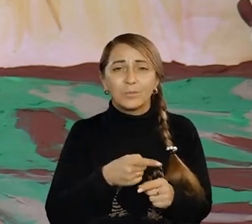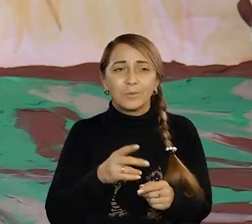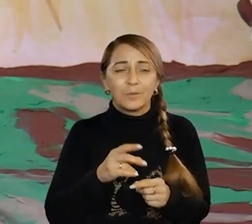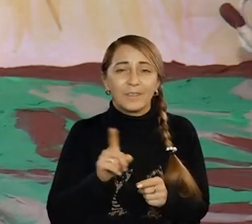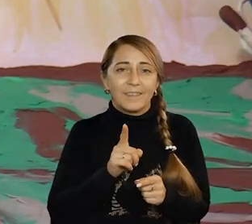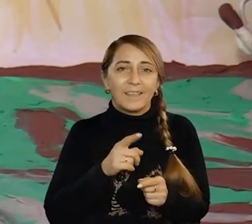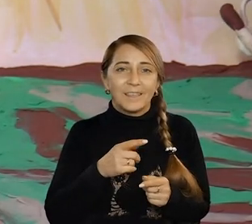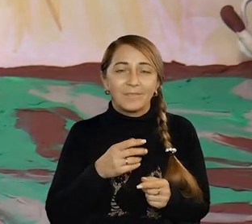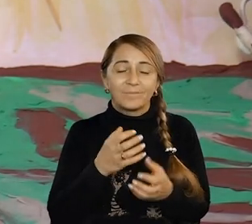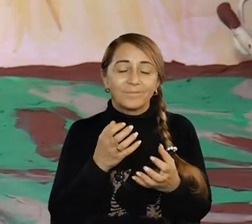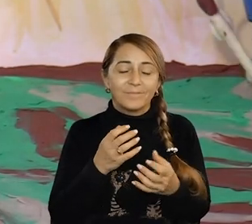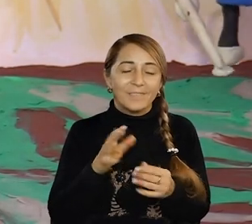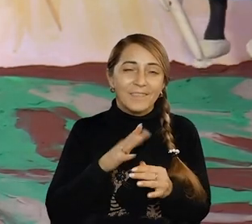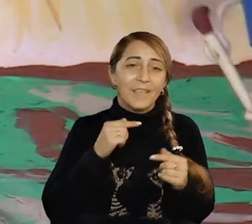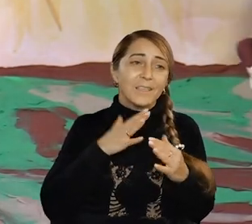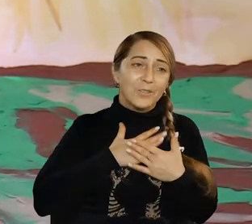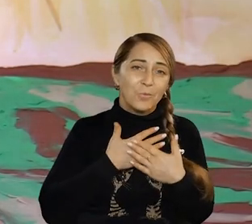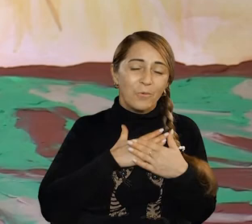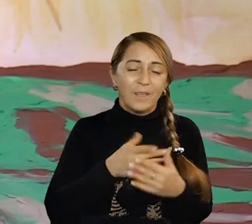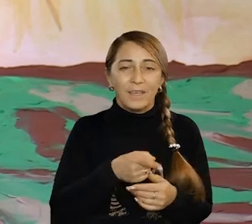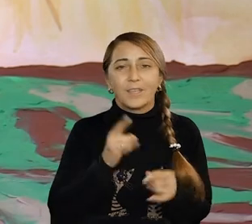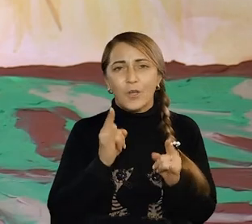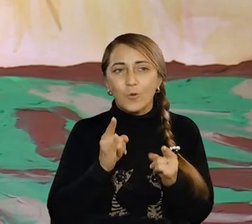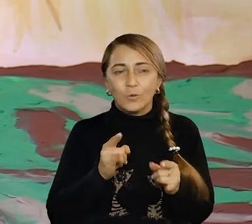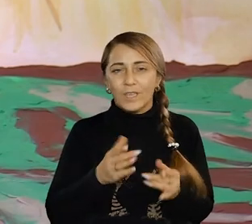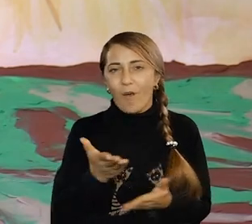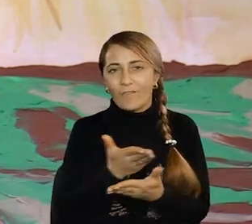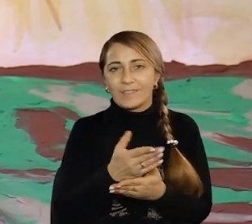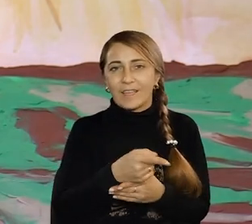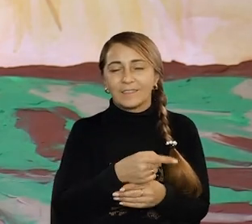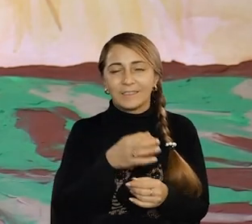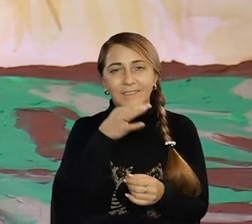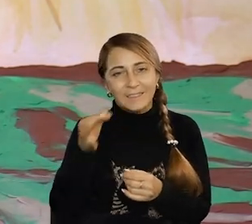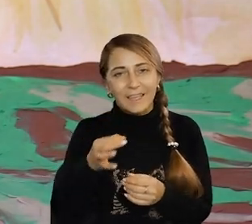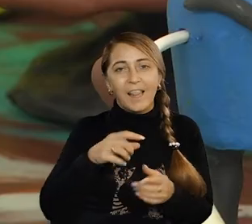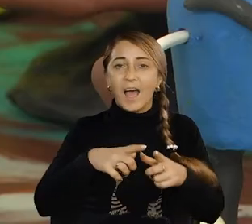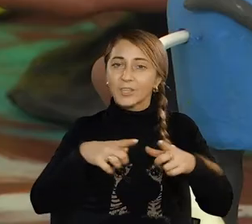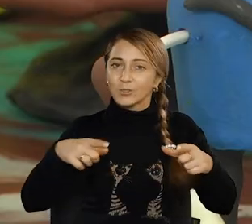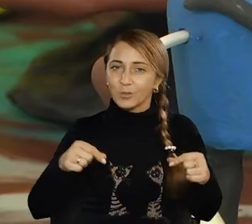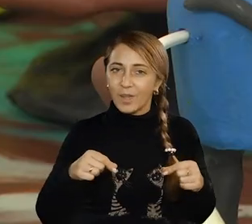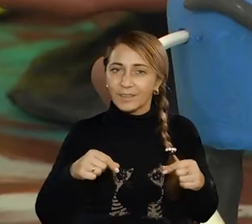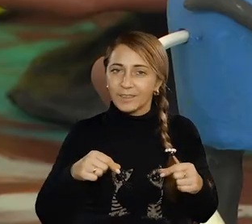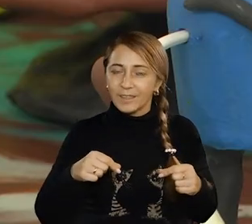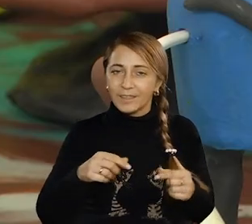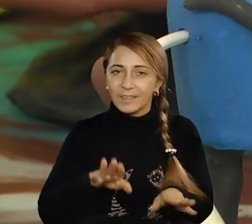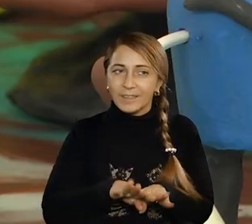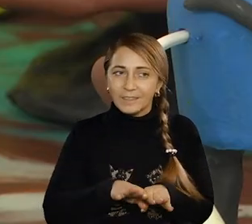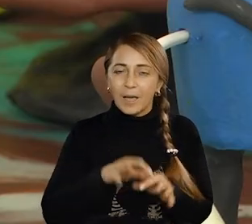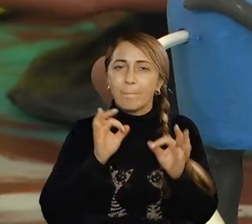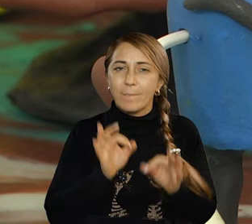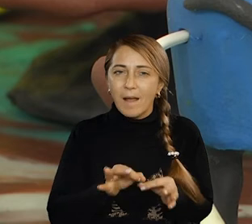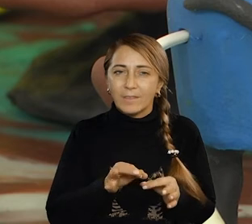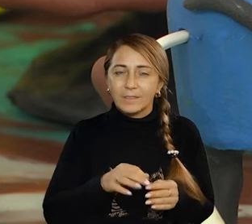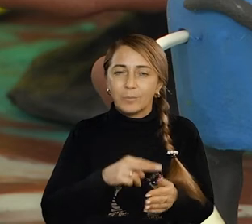забанити». «А ти, круасане, дуже крутий офіціант», – зробила мені комплімент шоколадка. «І так